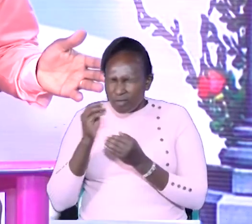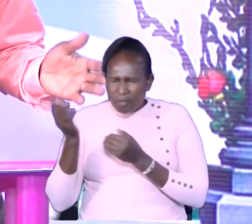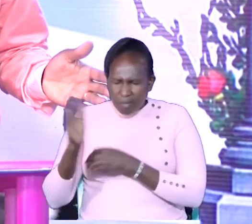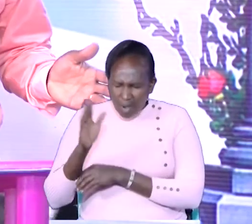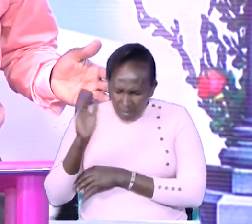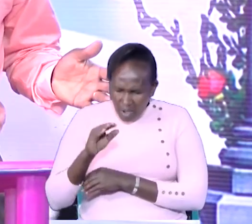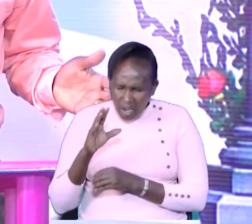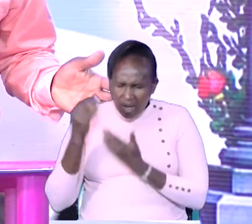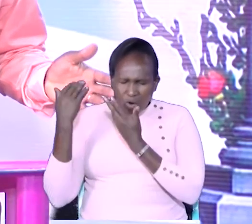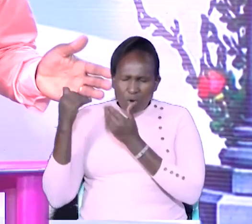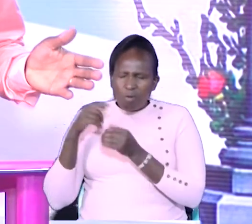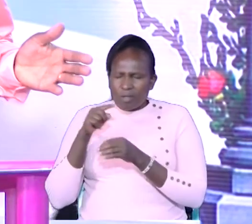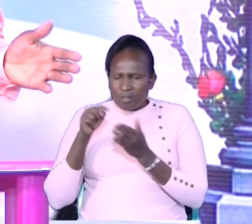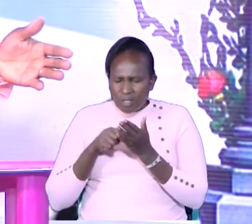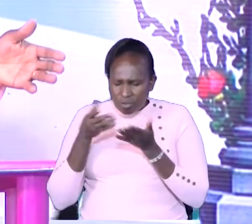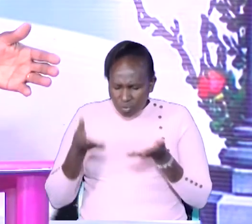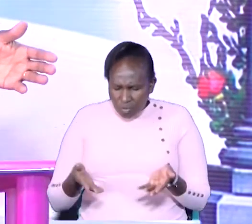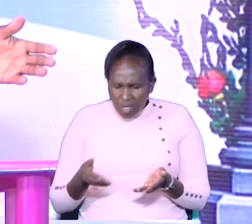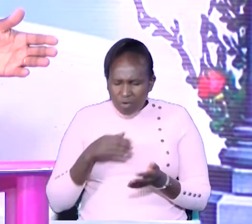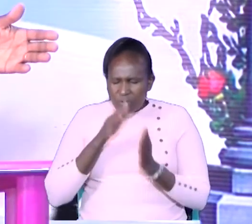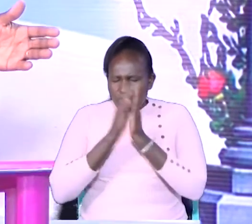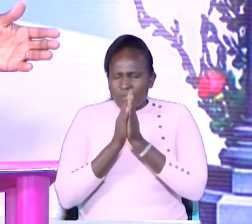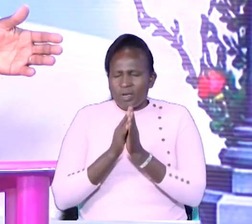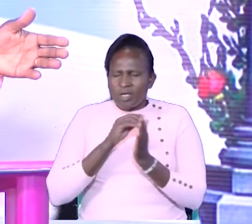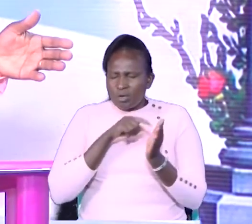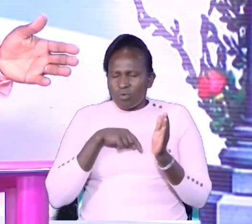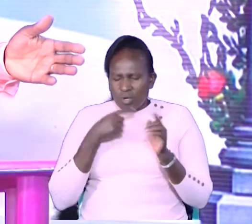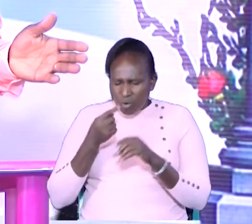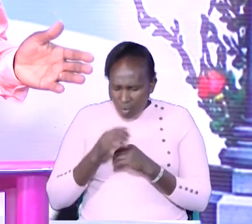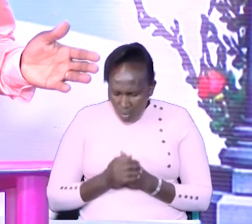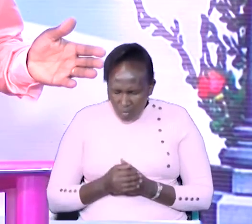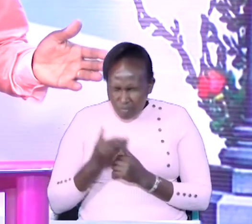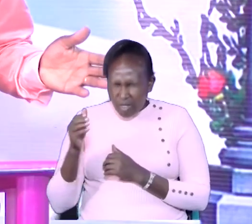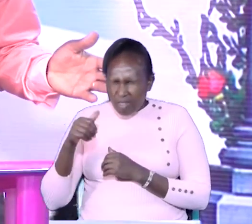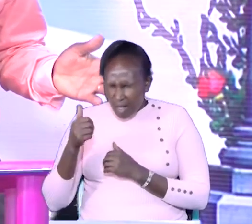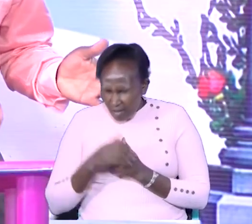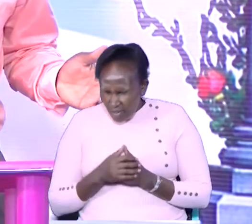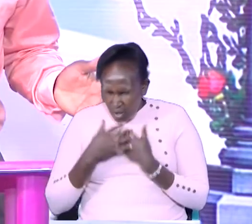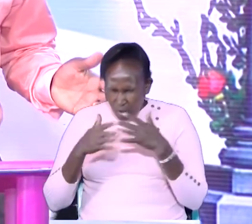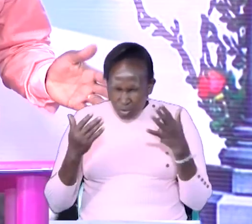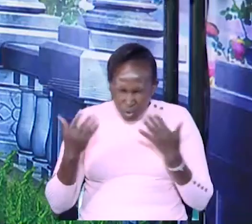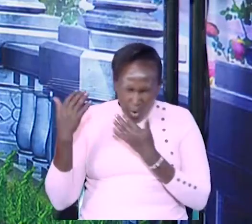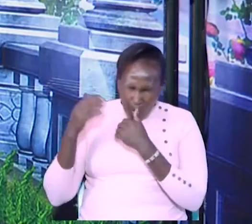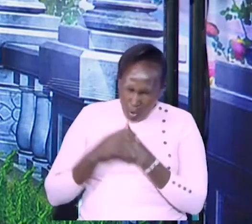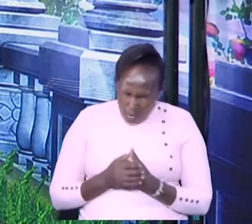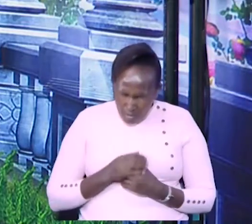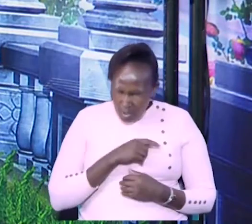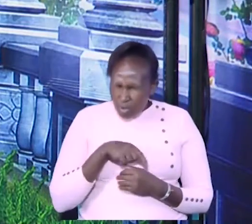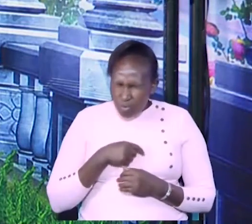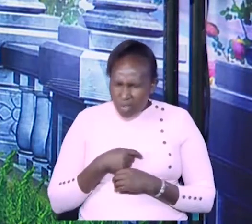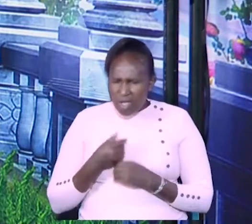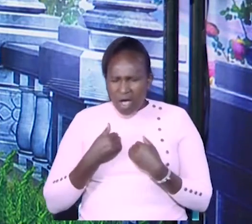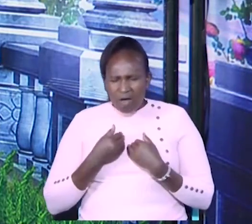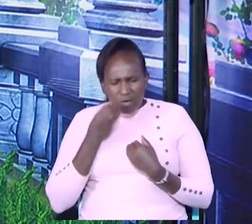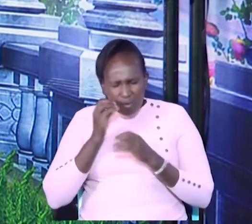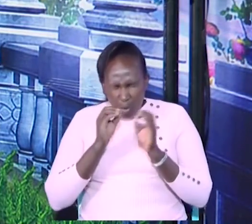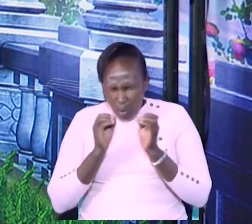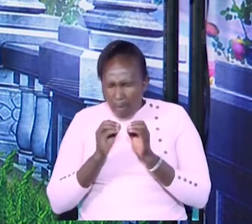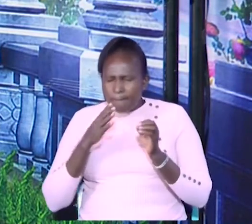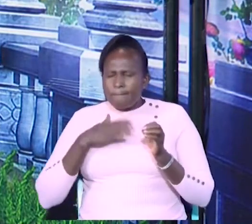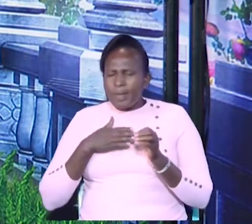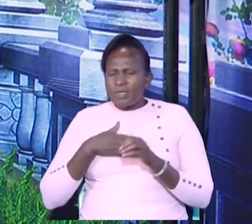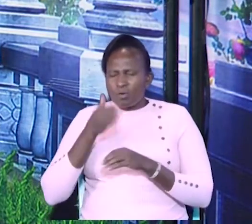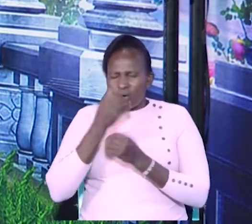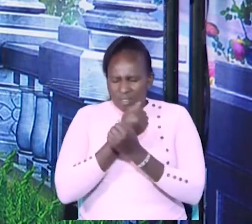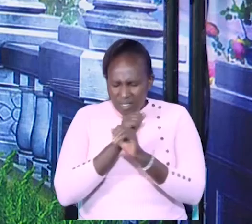restoration na hope. Na siku ya leo tunaomba ya kwamba sisi ambao tulikuwa wengine tumepoteza matumaini, we had no hope, my God, my